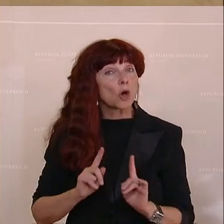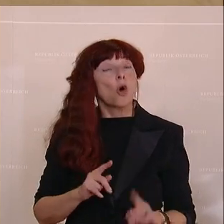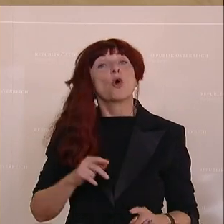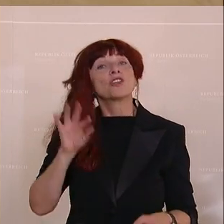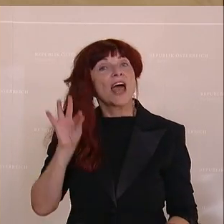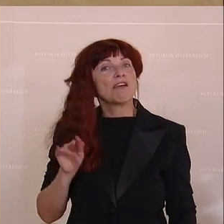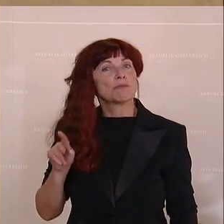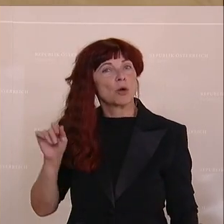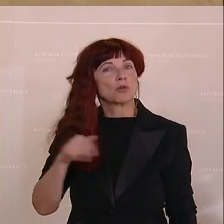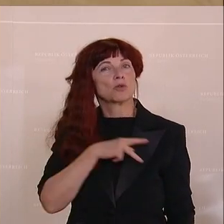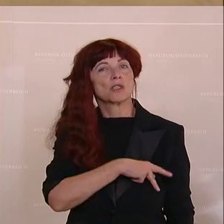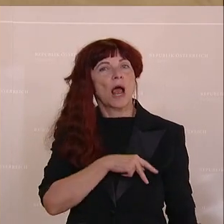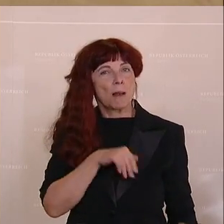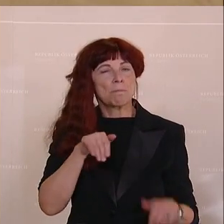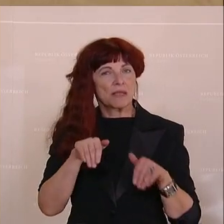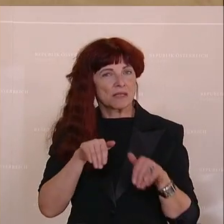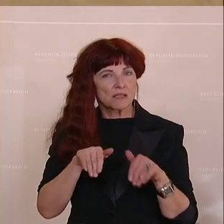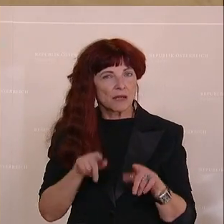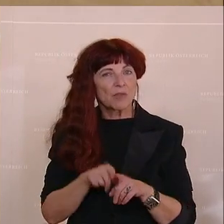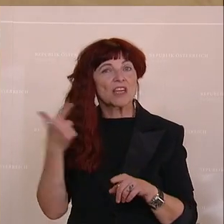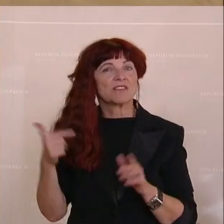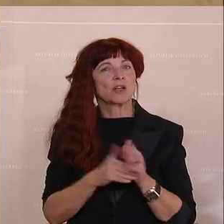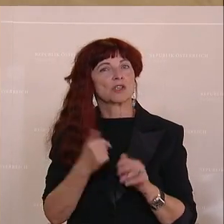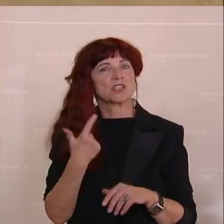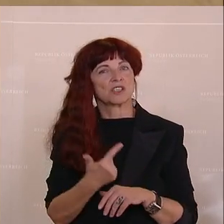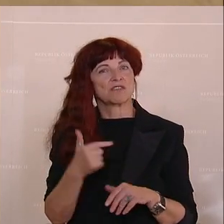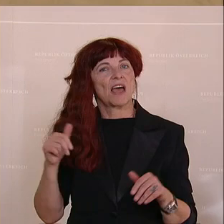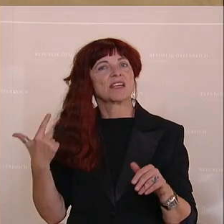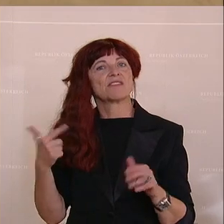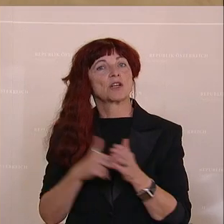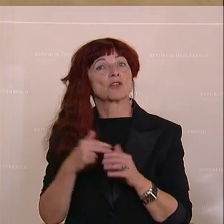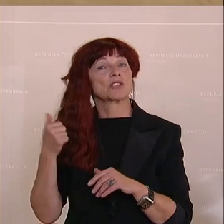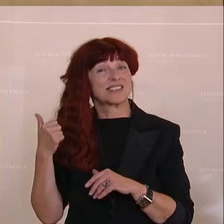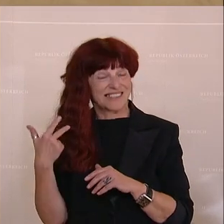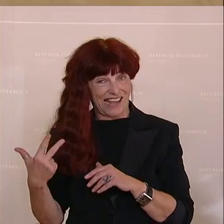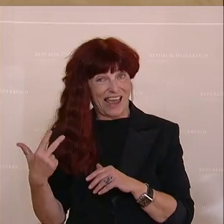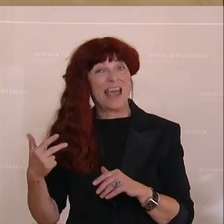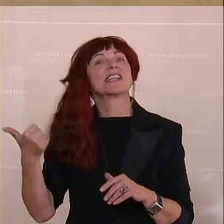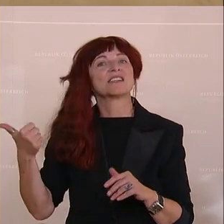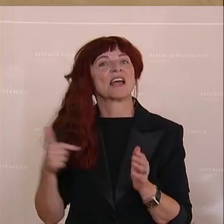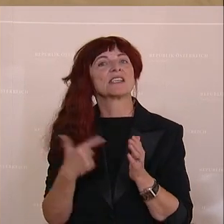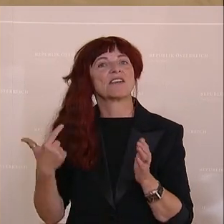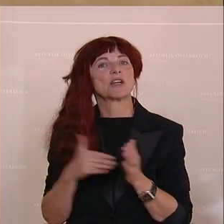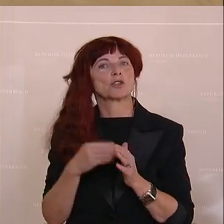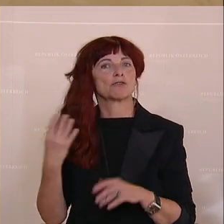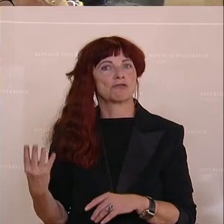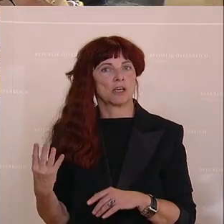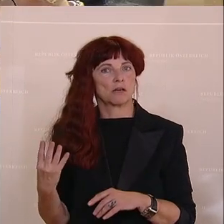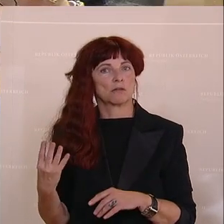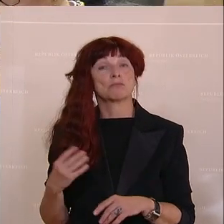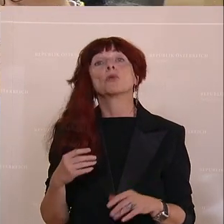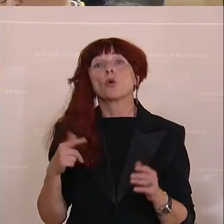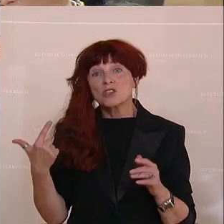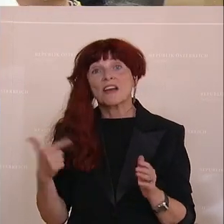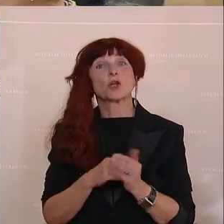FPÖ-Sozialministern 2001, 2002, 2003, 2004. Ich kann mich nicht erinnern,